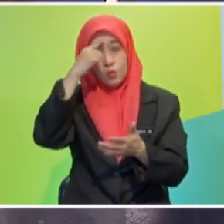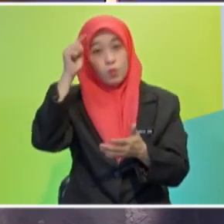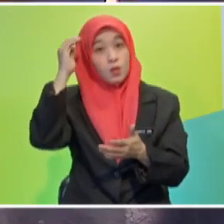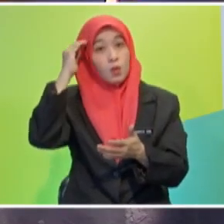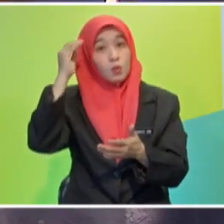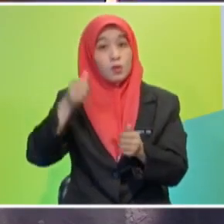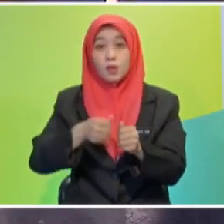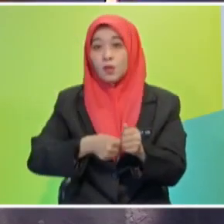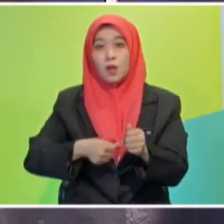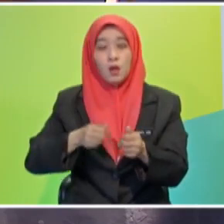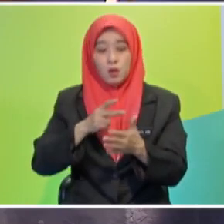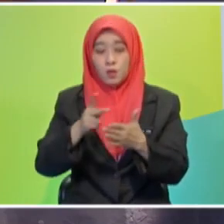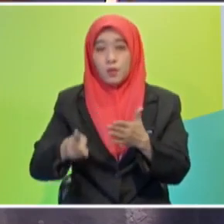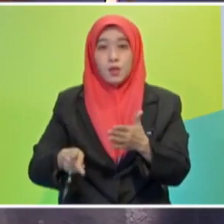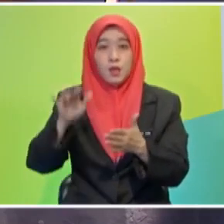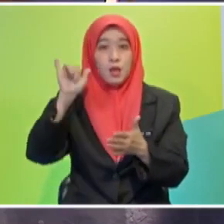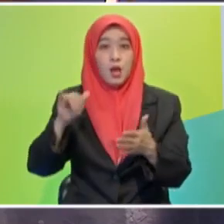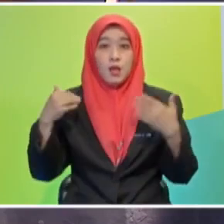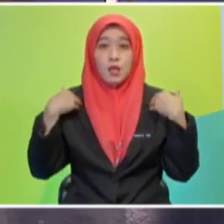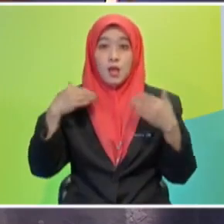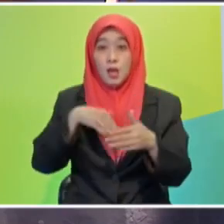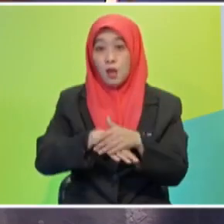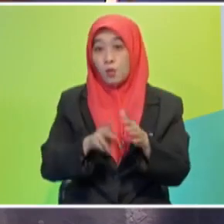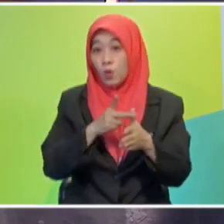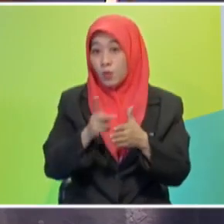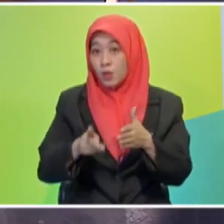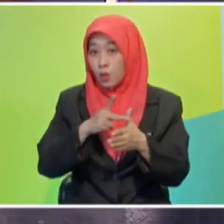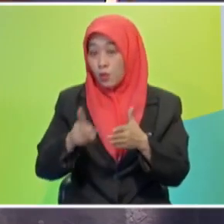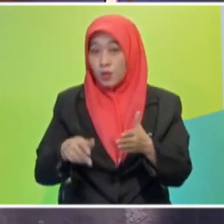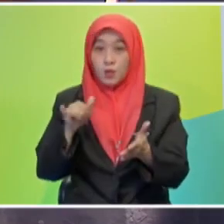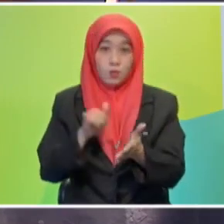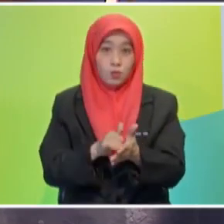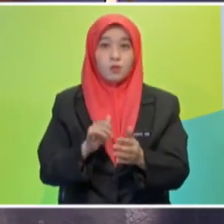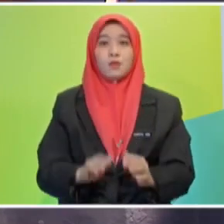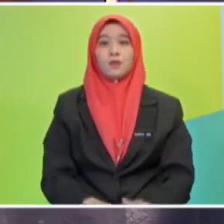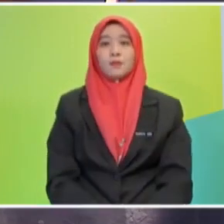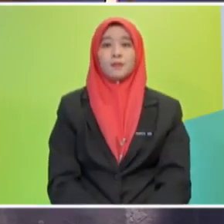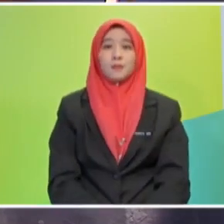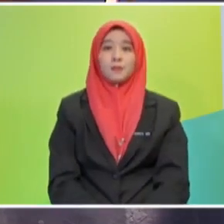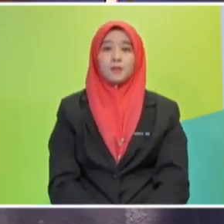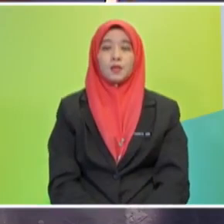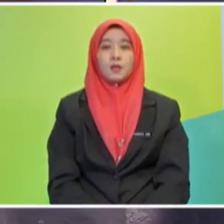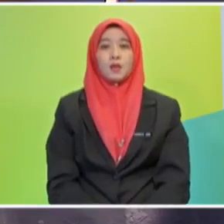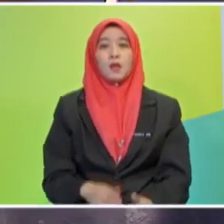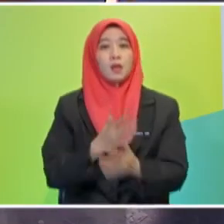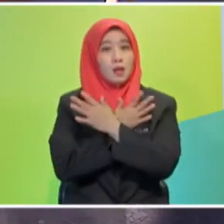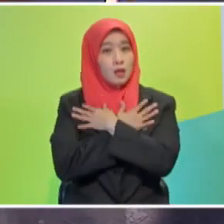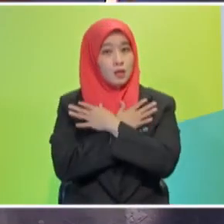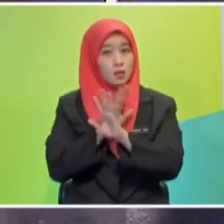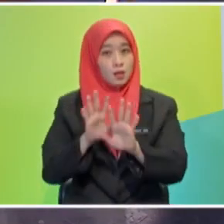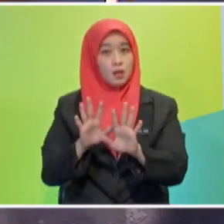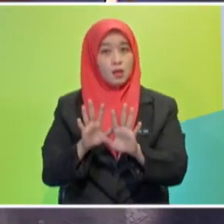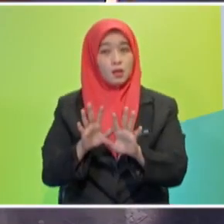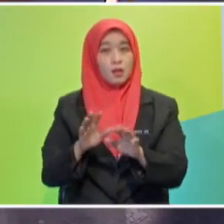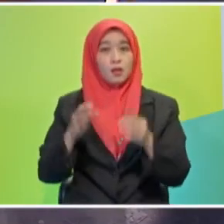komponen yang terdapat dalam elemen elektromekanikal. Tapi sebelum tu, cikgu, apa kata kita berehat seketika? Baik. Murid-murid nak tahu apa lagi yang menarik akan